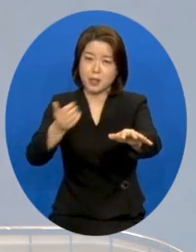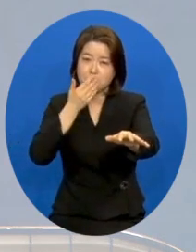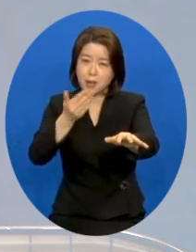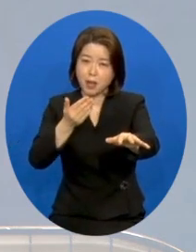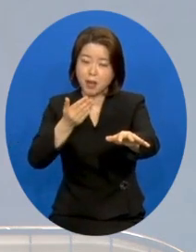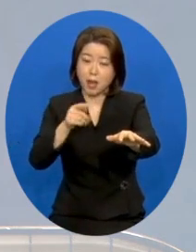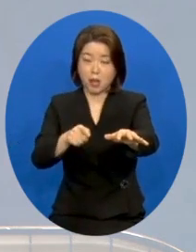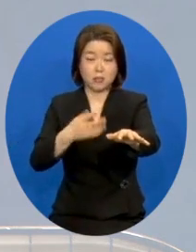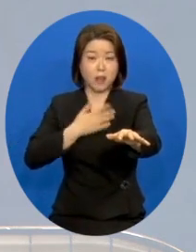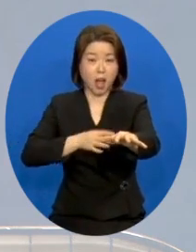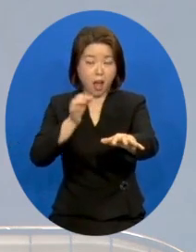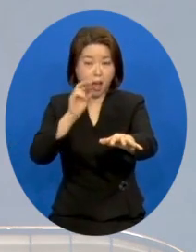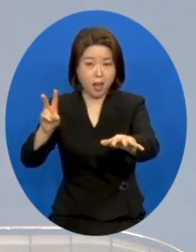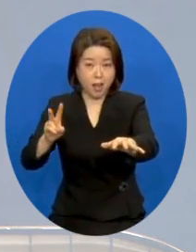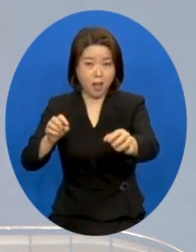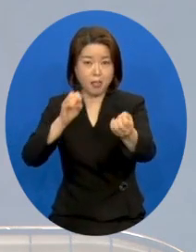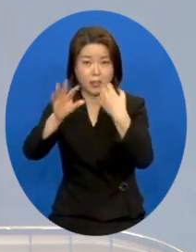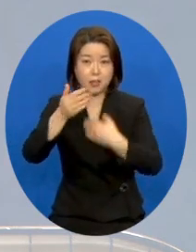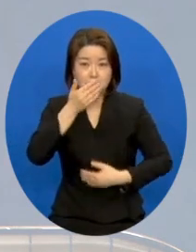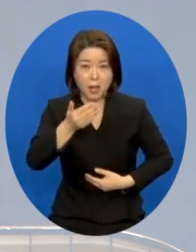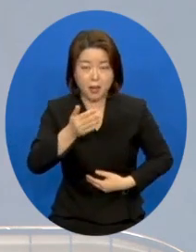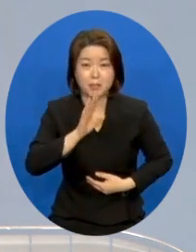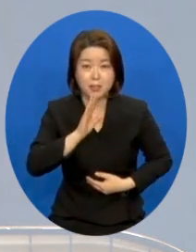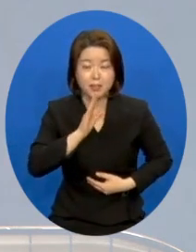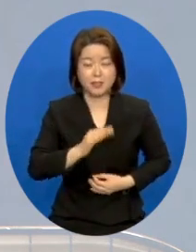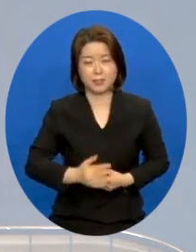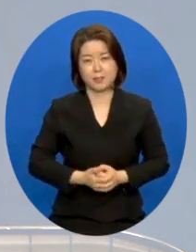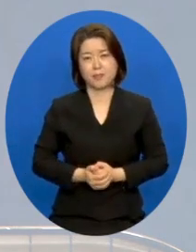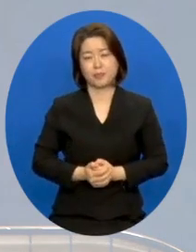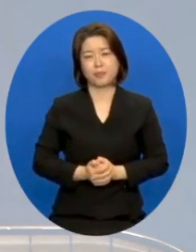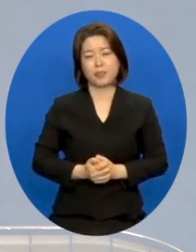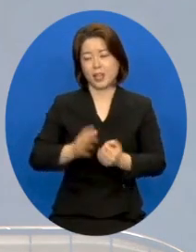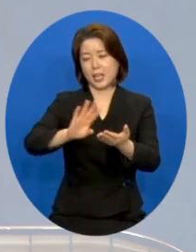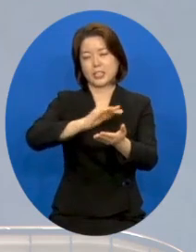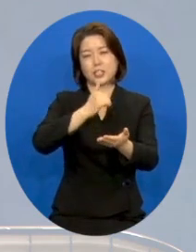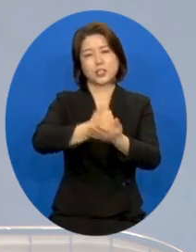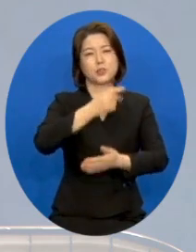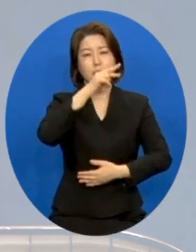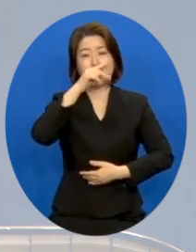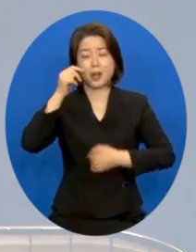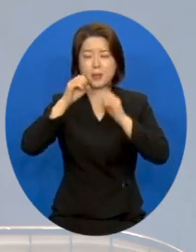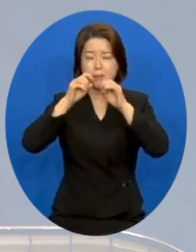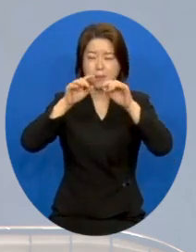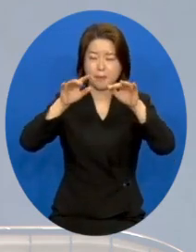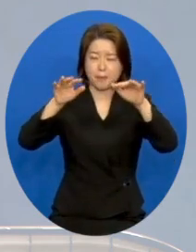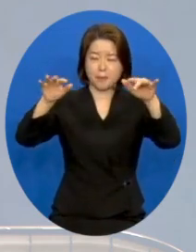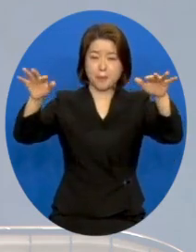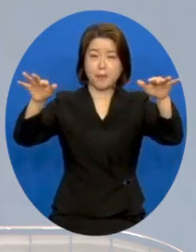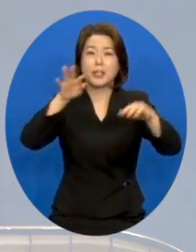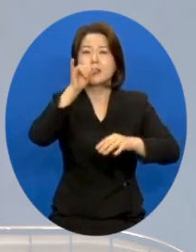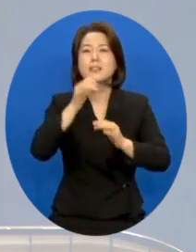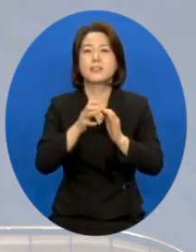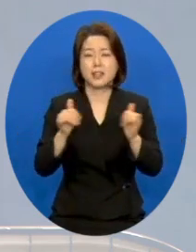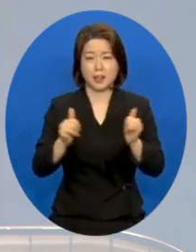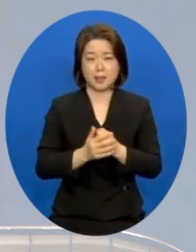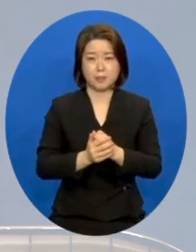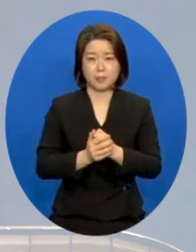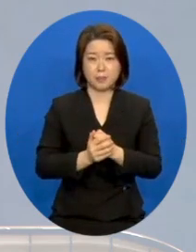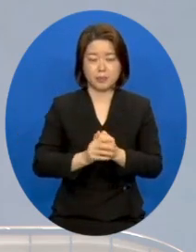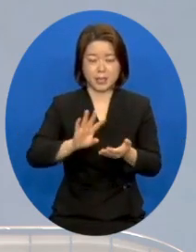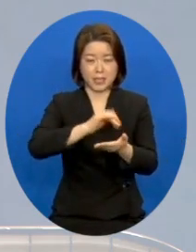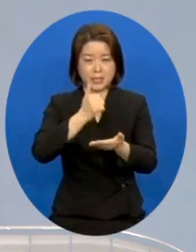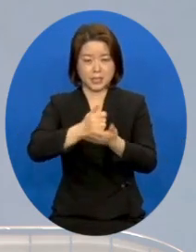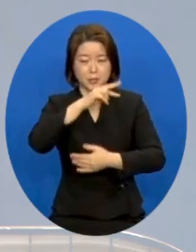그걸 알아야 대답을 할 거 아닙니까 그리스도의 향기를 발하는 사람이에요 그리스도의